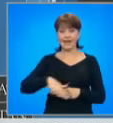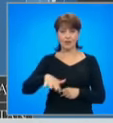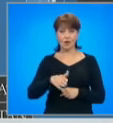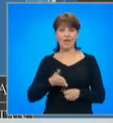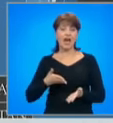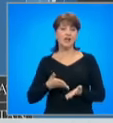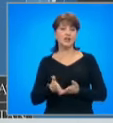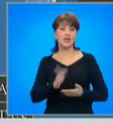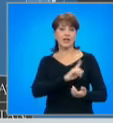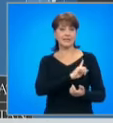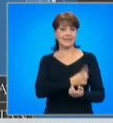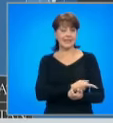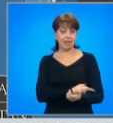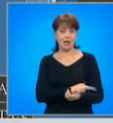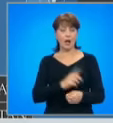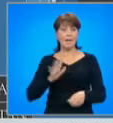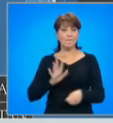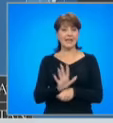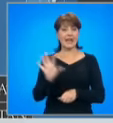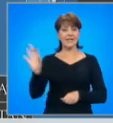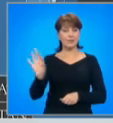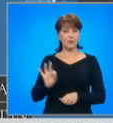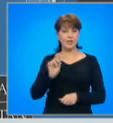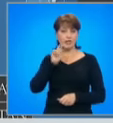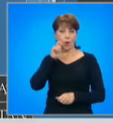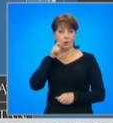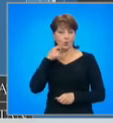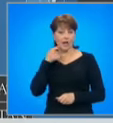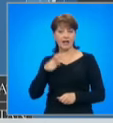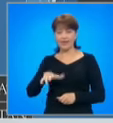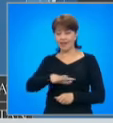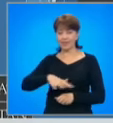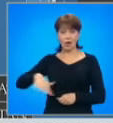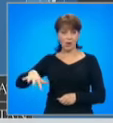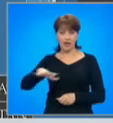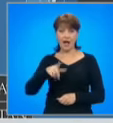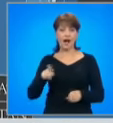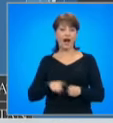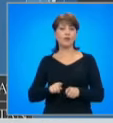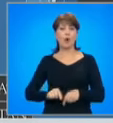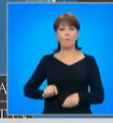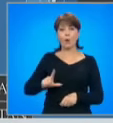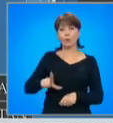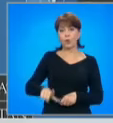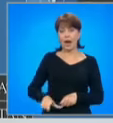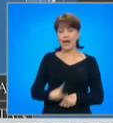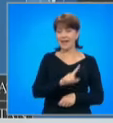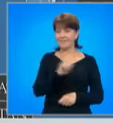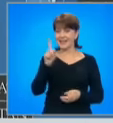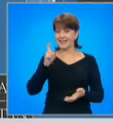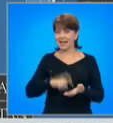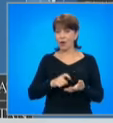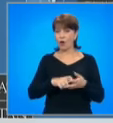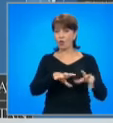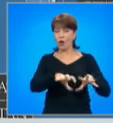след Втората световна война. 15% от Украина. Територия колкото тази на Португалия, незаконно присвоена от Русия